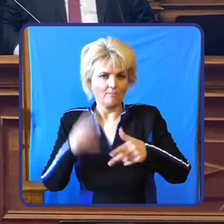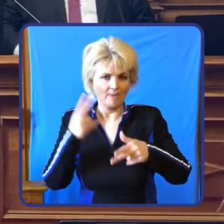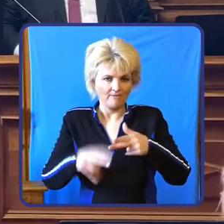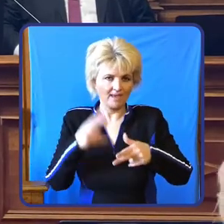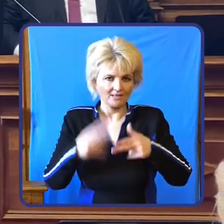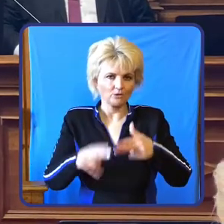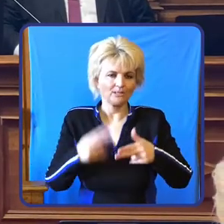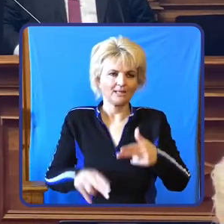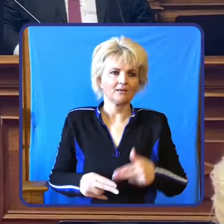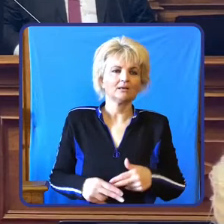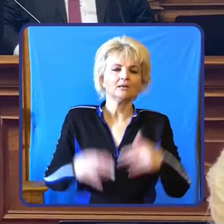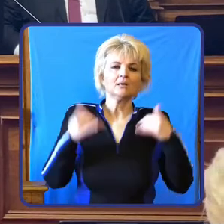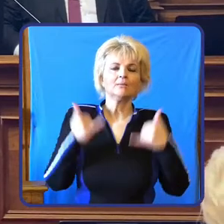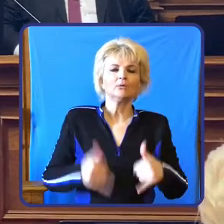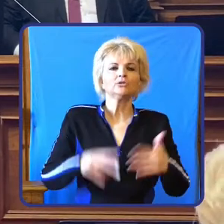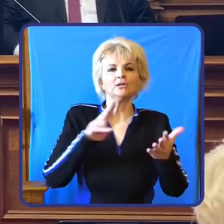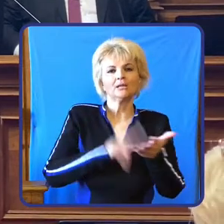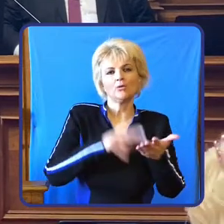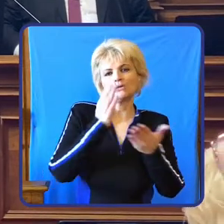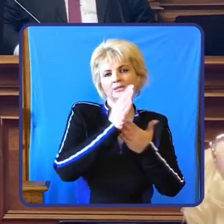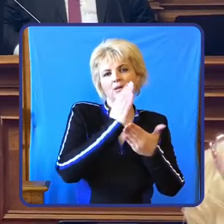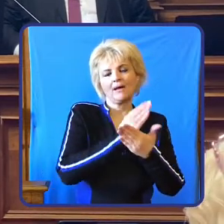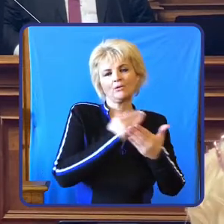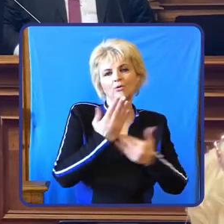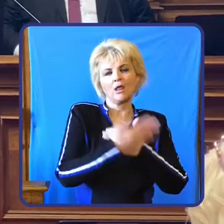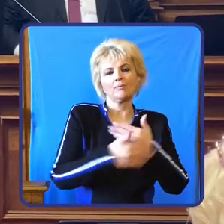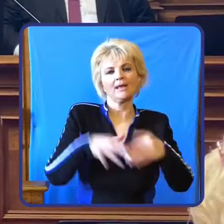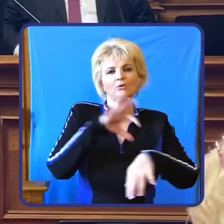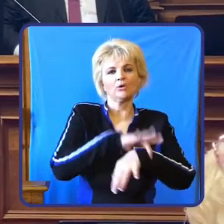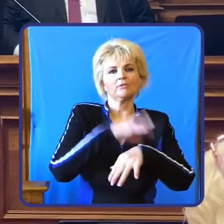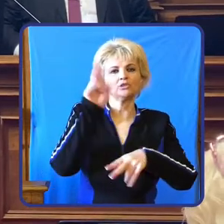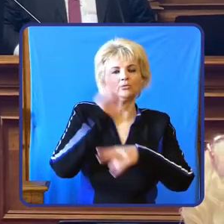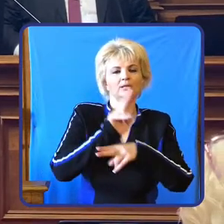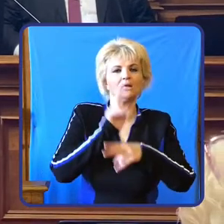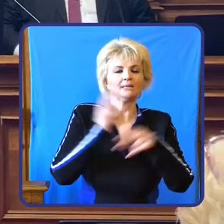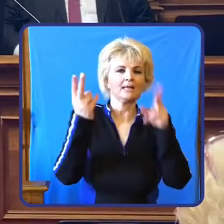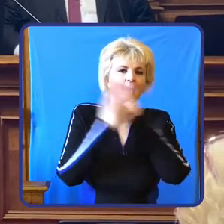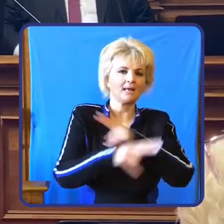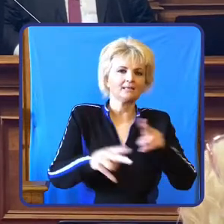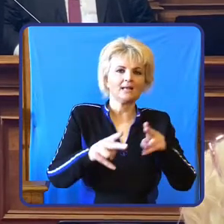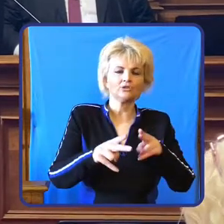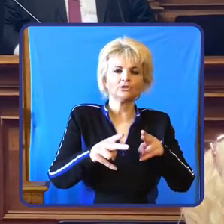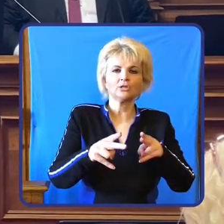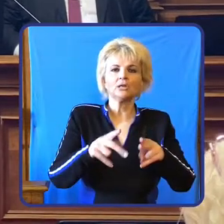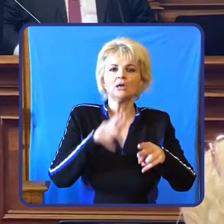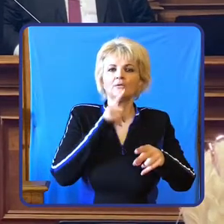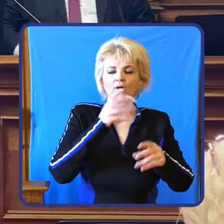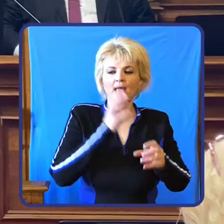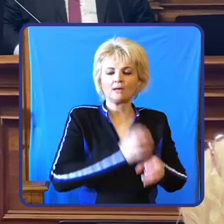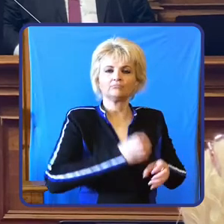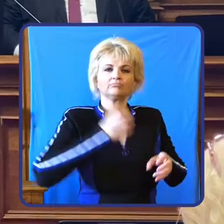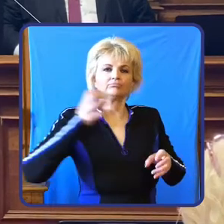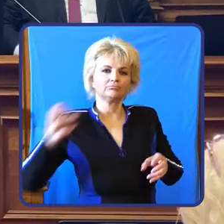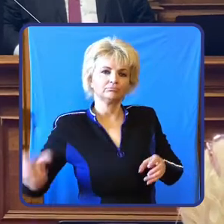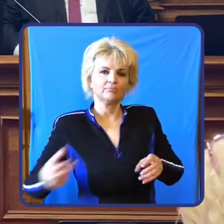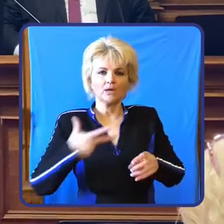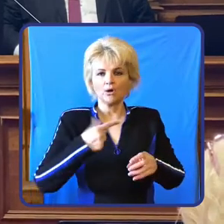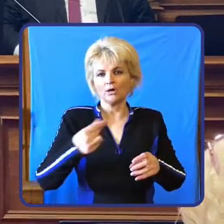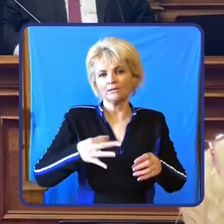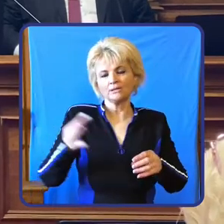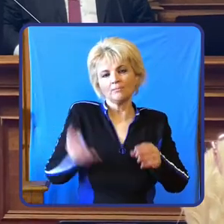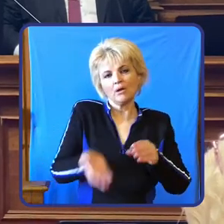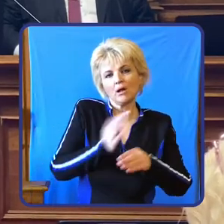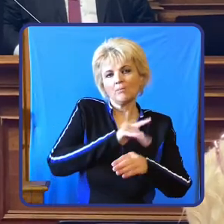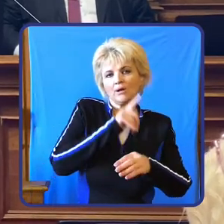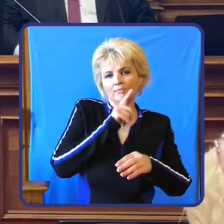jelenlegi jogszabálymódosítás értelmében az orvosi ügyeleti ellátás ugye át fog kerülni tőlünk, hogy mikor, azt 30 nappal hamarabb fogják